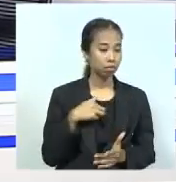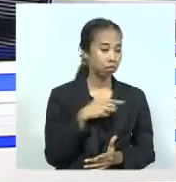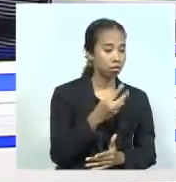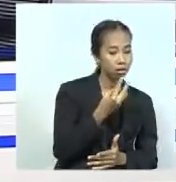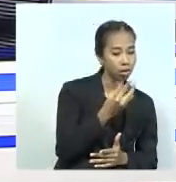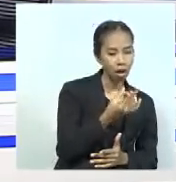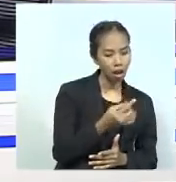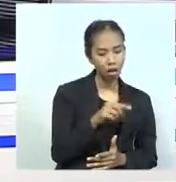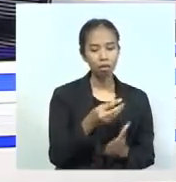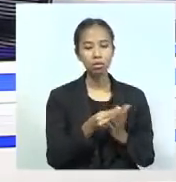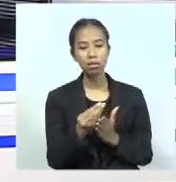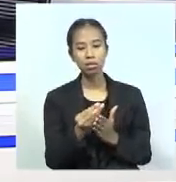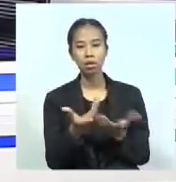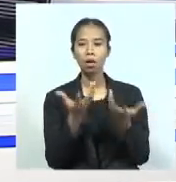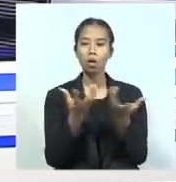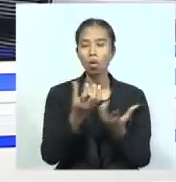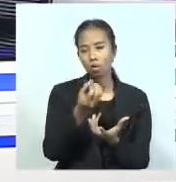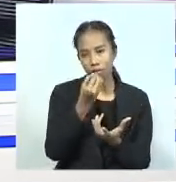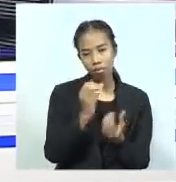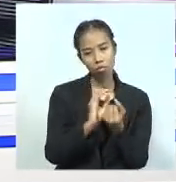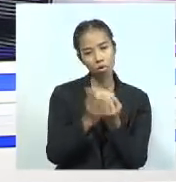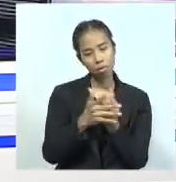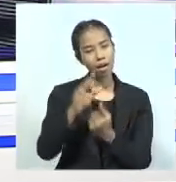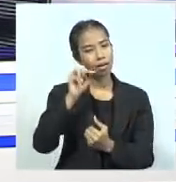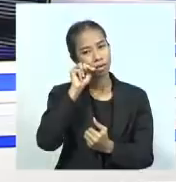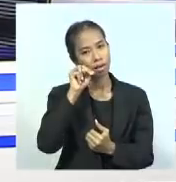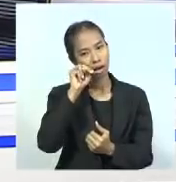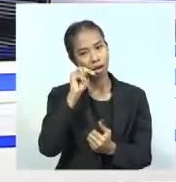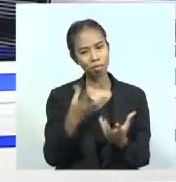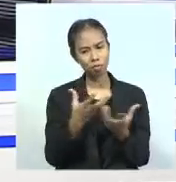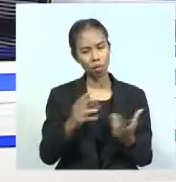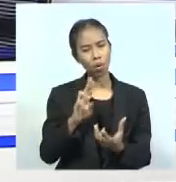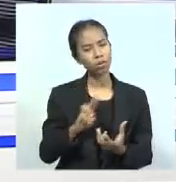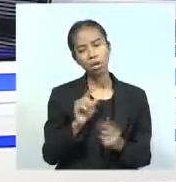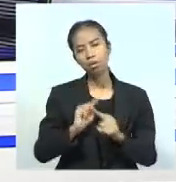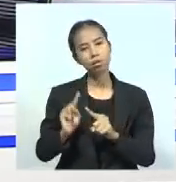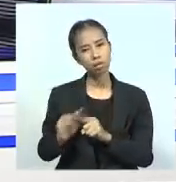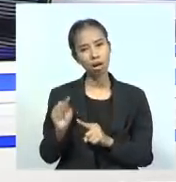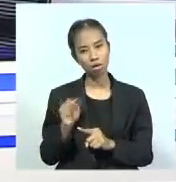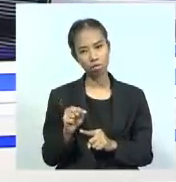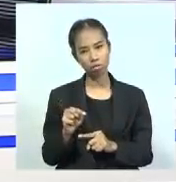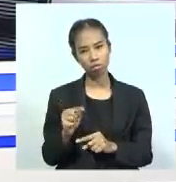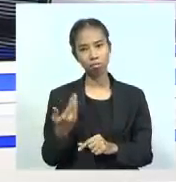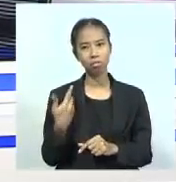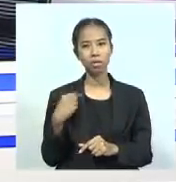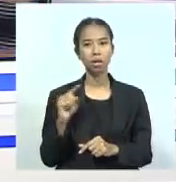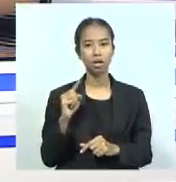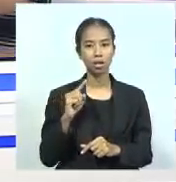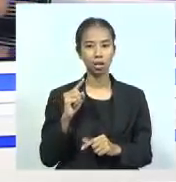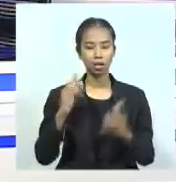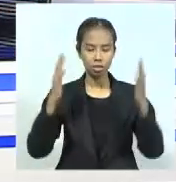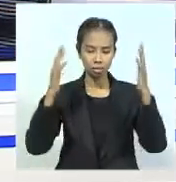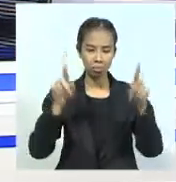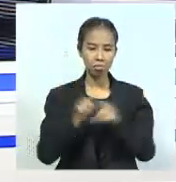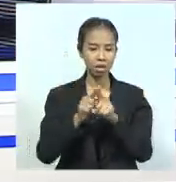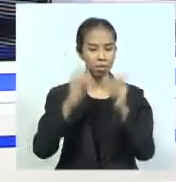ก็ซื้อได้หมดนะ อาหารผลไม้น้ำดื่มเครื่องใช้ในชีวิตประจำวันมีเอาจริงๆอ่ะพูดมีตั้งแต่ดูแล